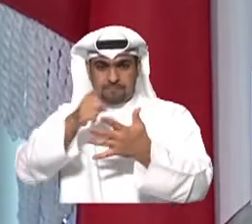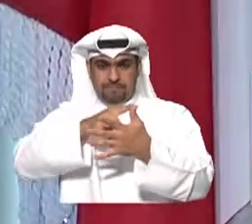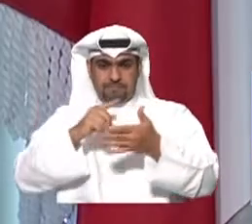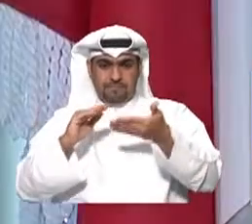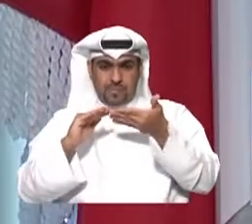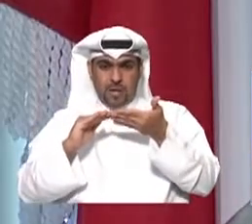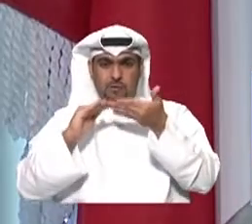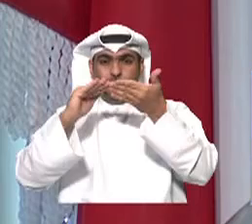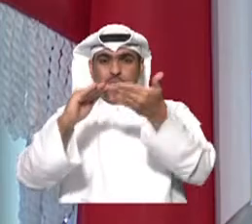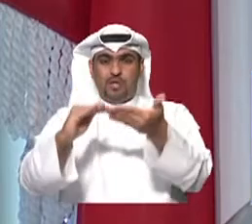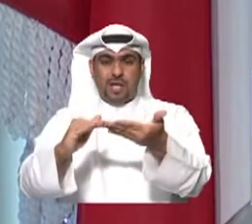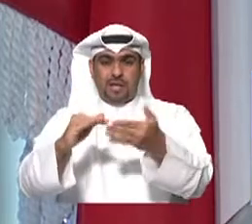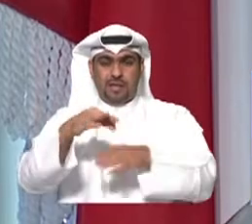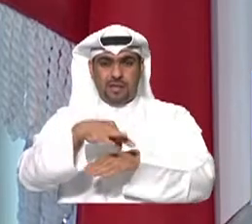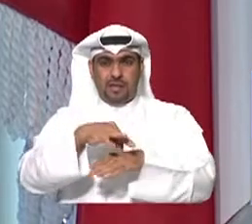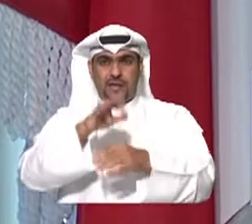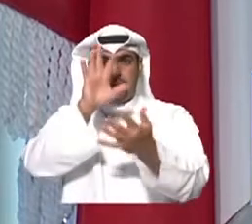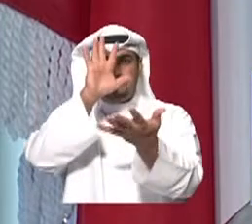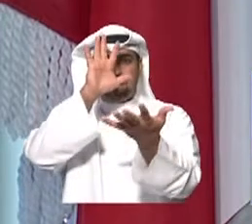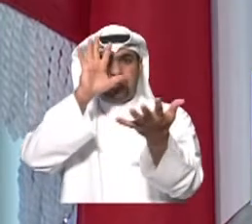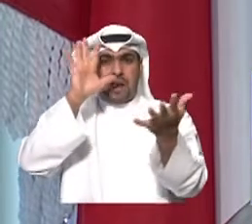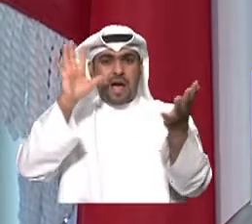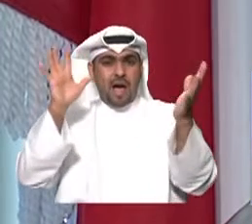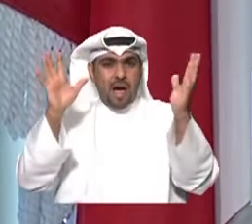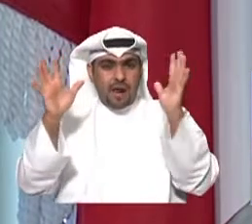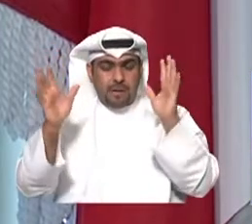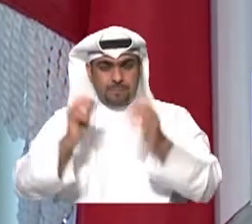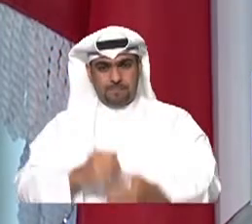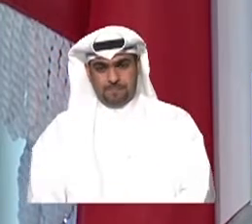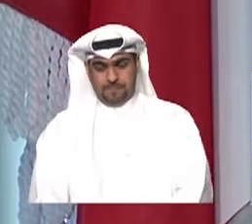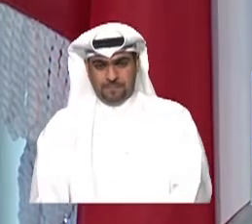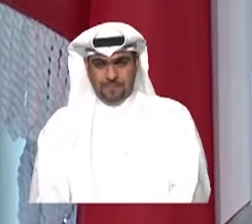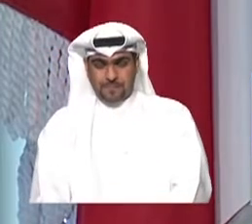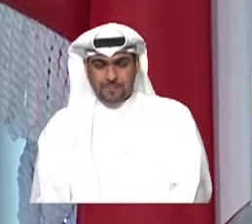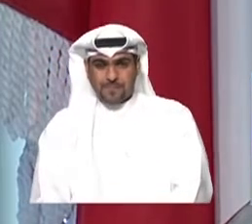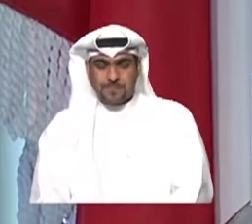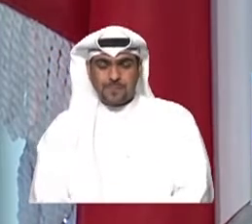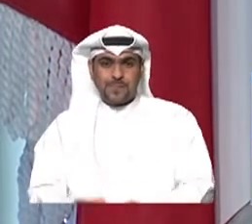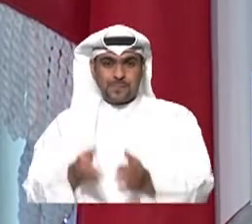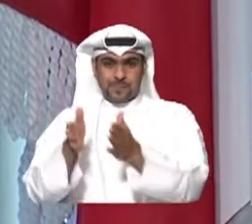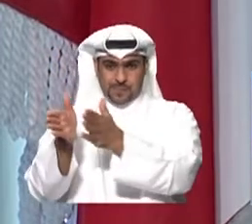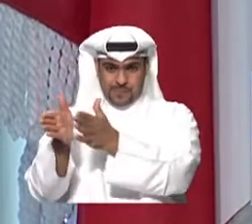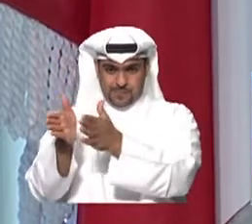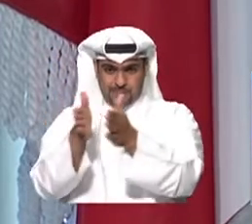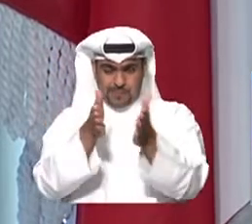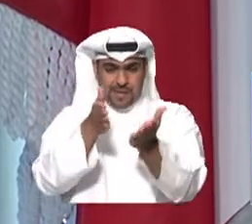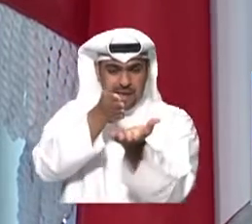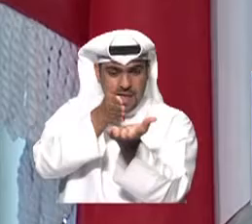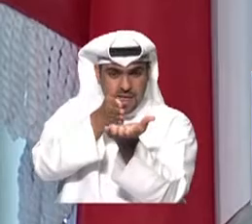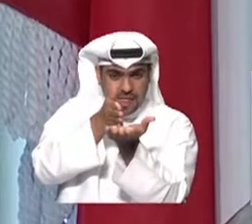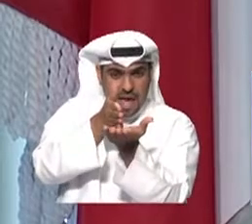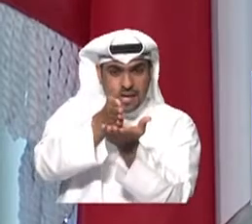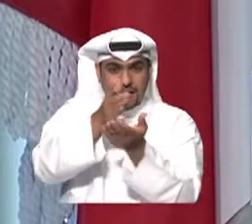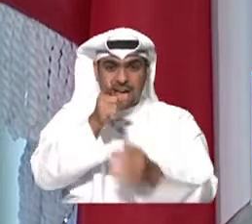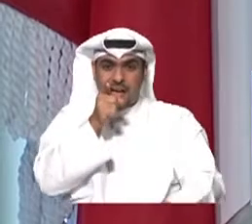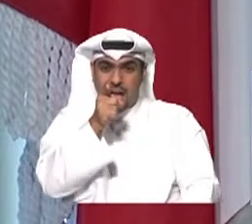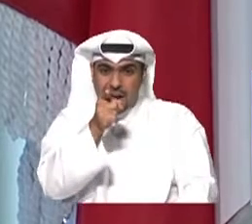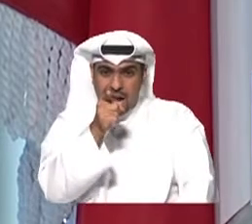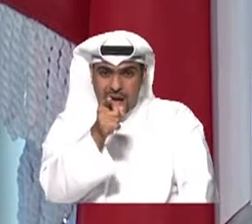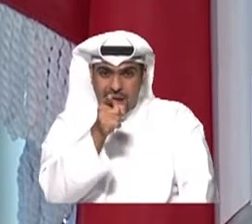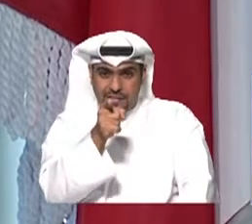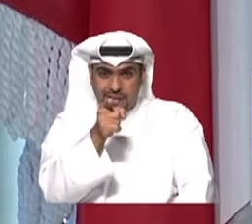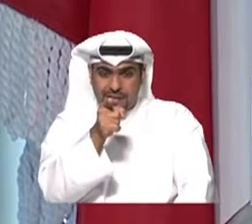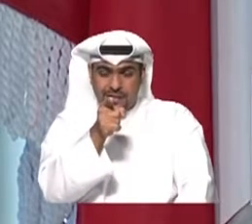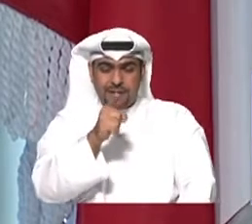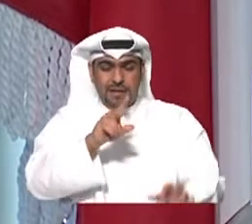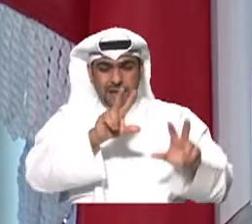للشعوب التي تواجه الكوارث أو النزاعات. ويأتي هذا النهج استكمالا لخطى قائد